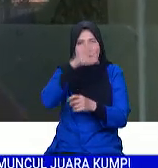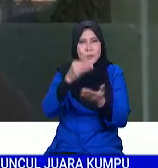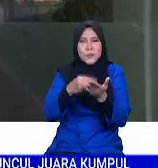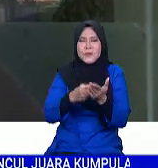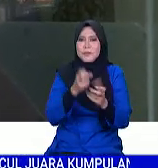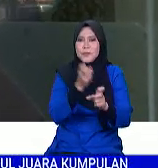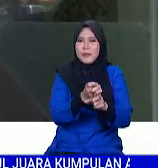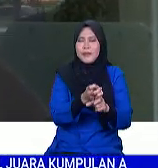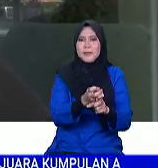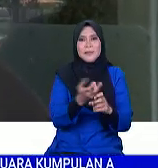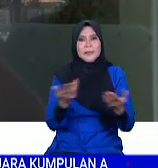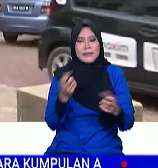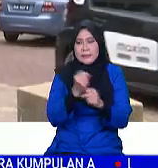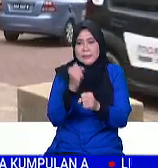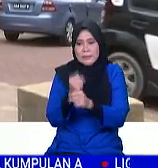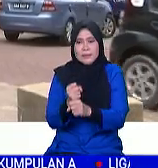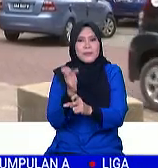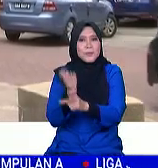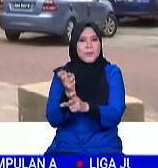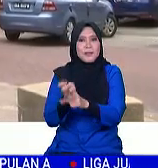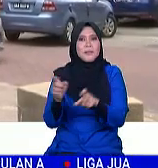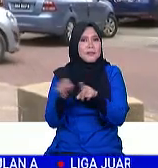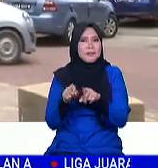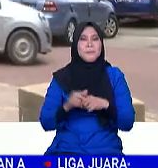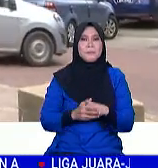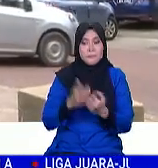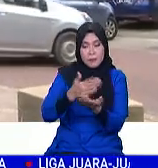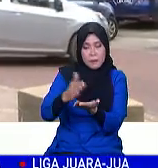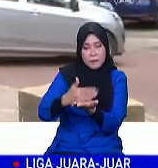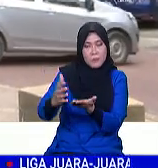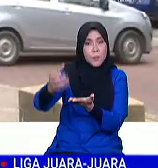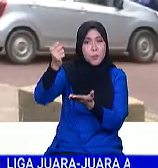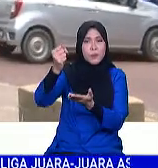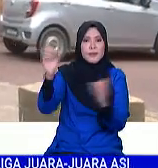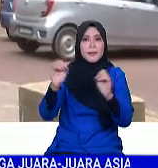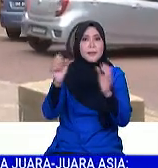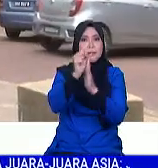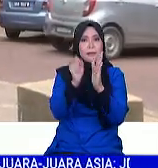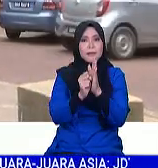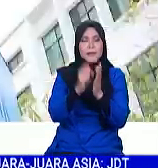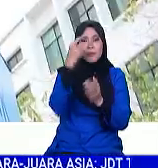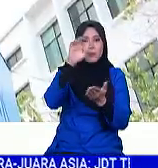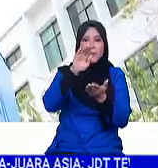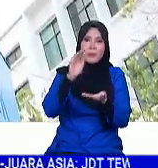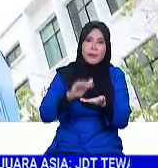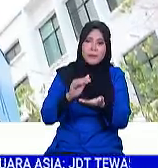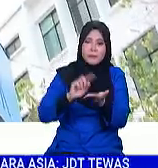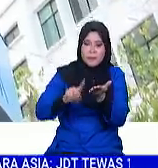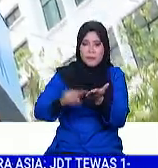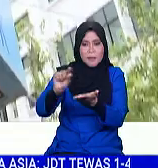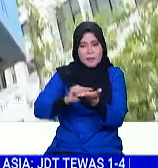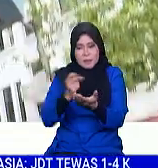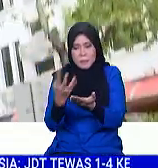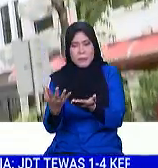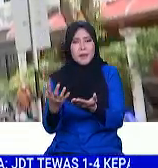itu pejalan Susah kerja besar menyelisihi moratorium ini tidak lagi syarat seperti penggunaan pendapatan semakan